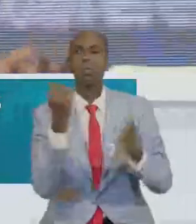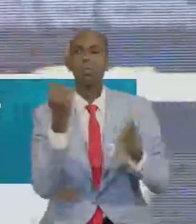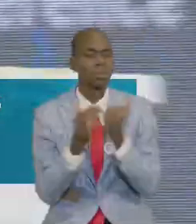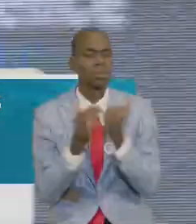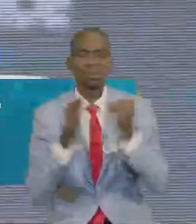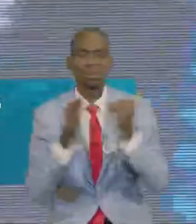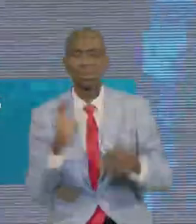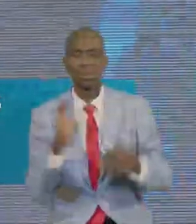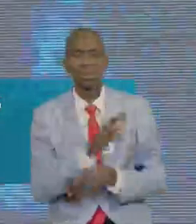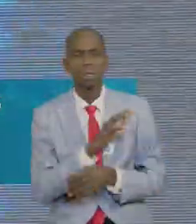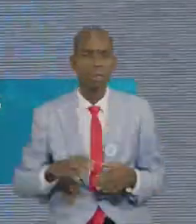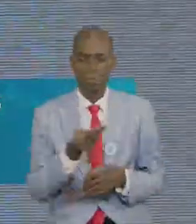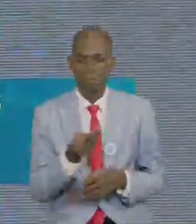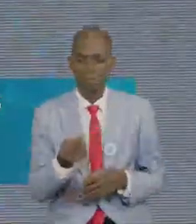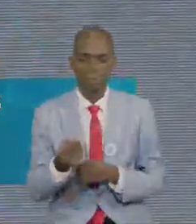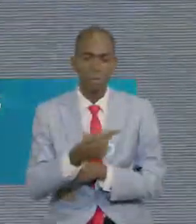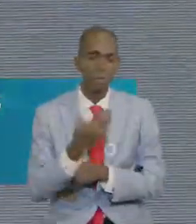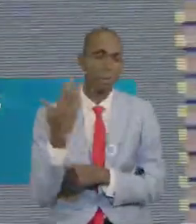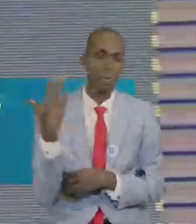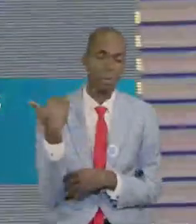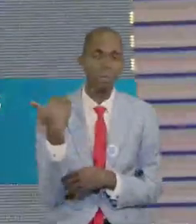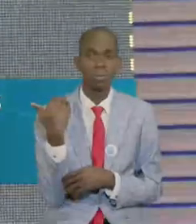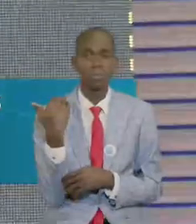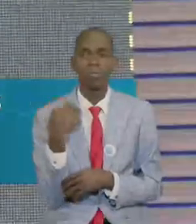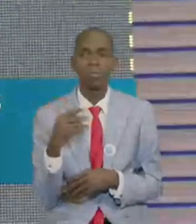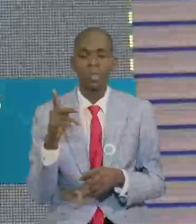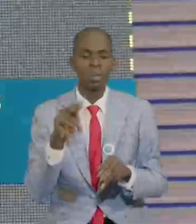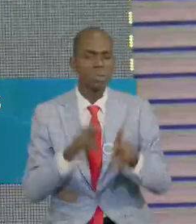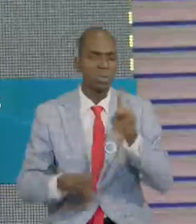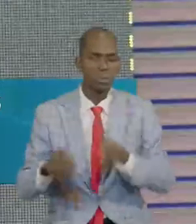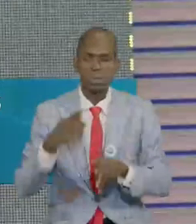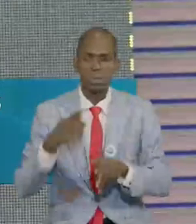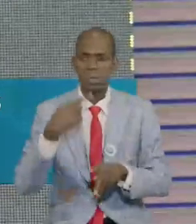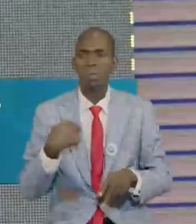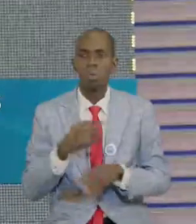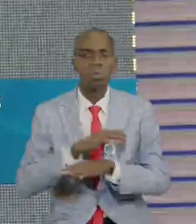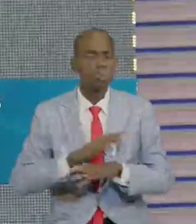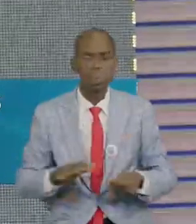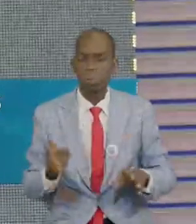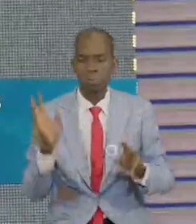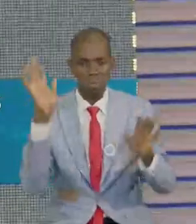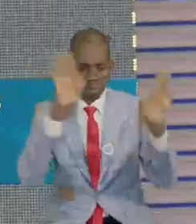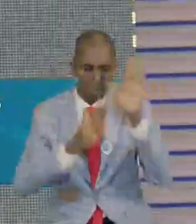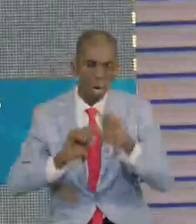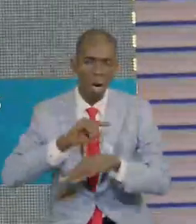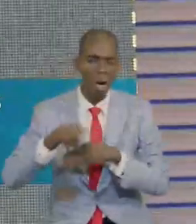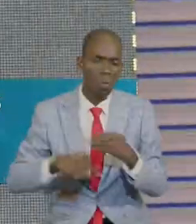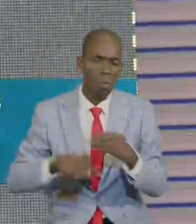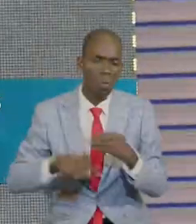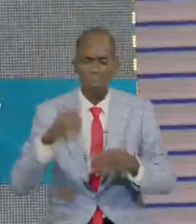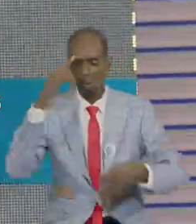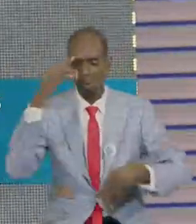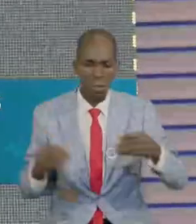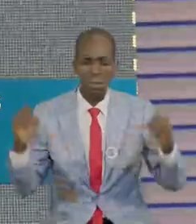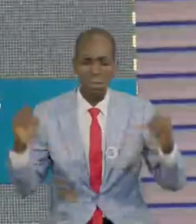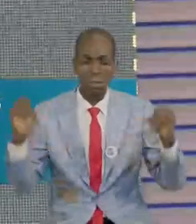few days ago, quelques semaines de cela, he said, we don't care about judgment, about damnation. Let his